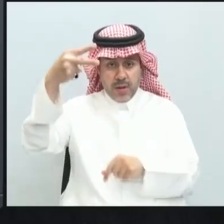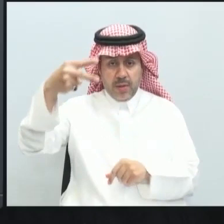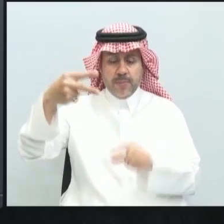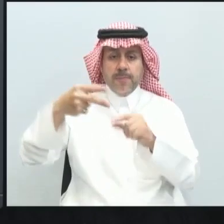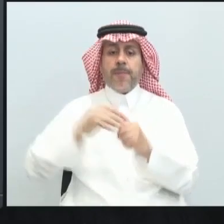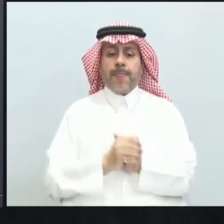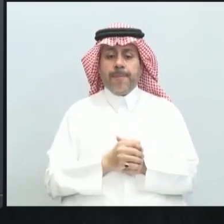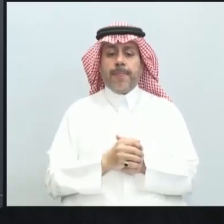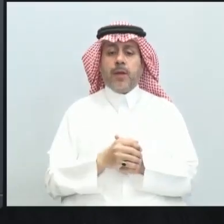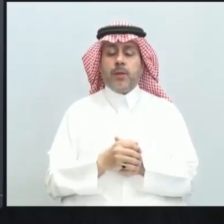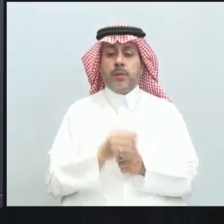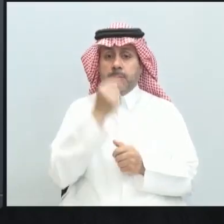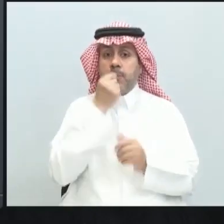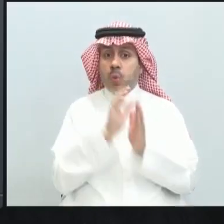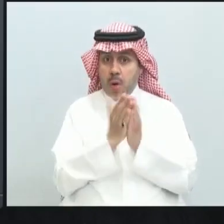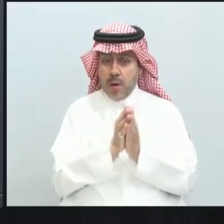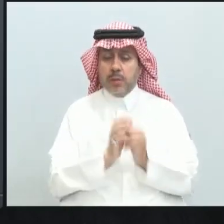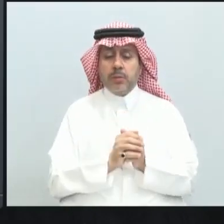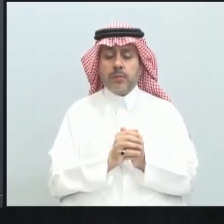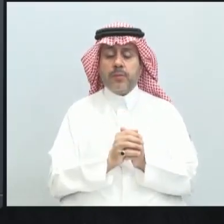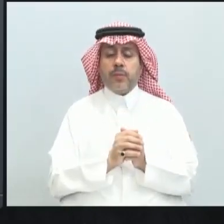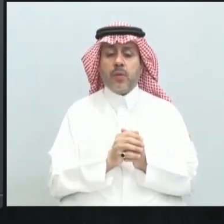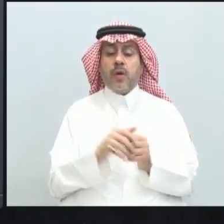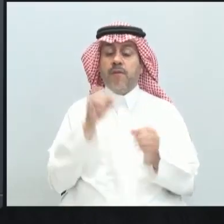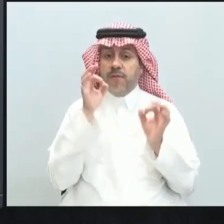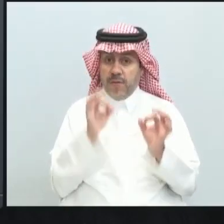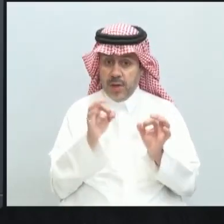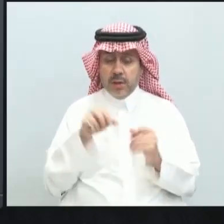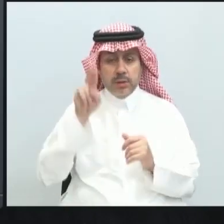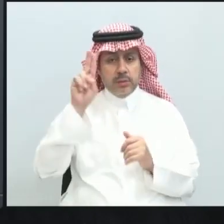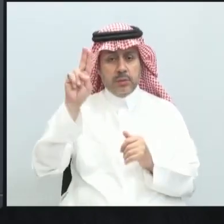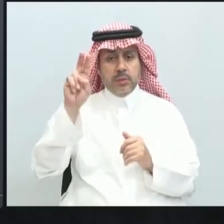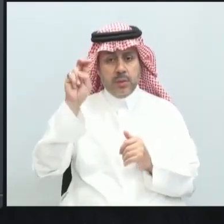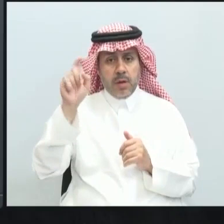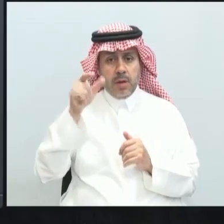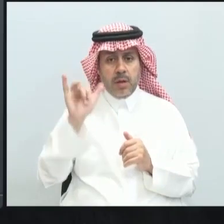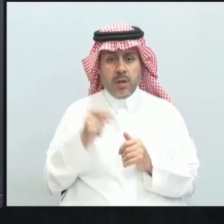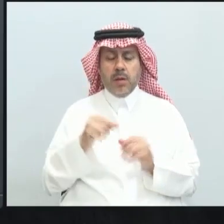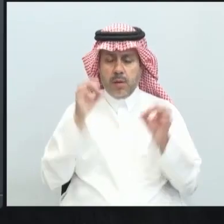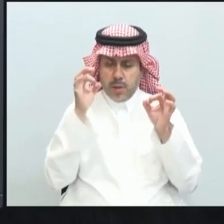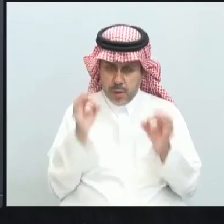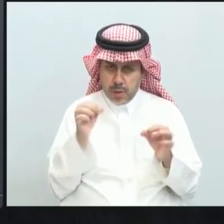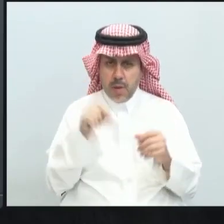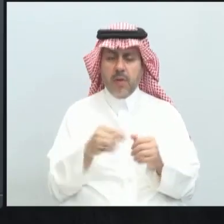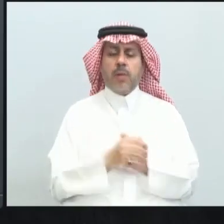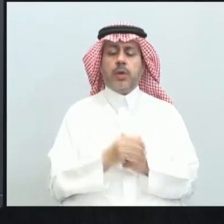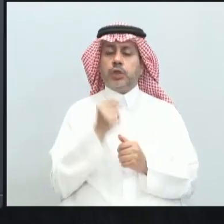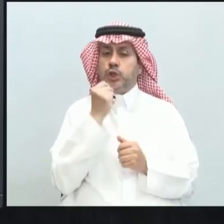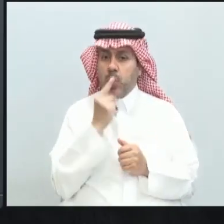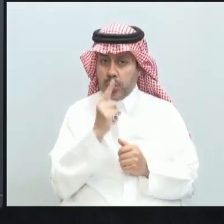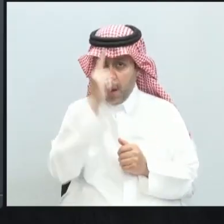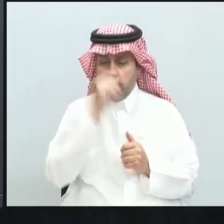سابقا يكاد كتاب الله عز وجل ان يكون فيه تقرير هذا الامر تقرير توحيد الله عز وجل